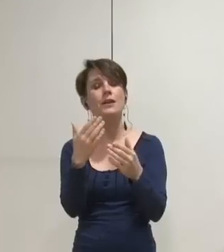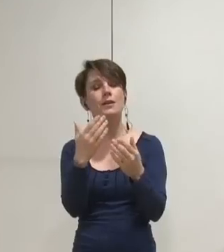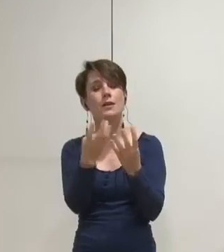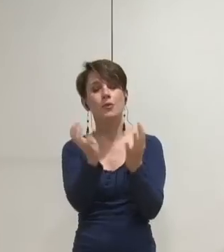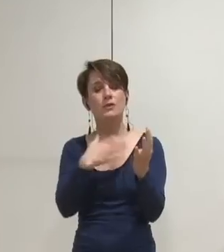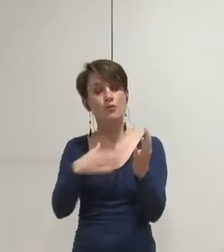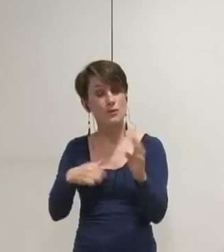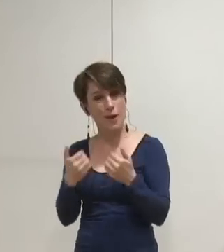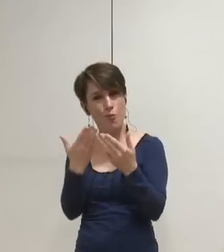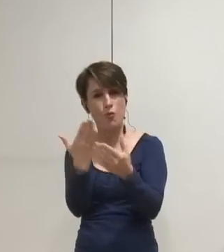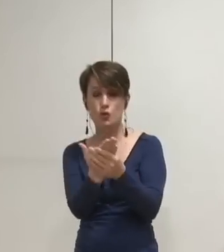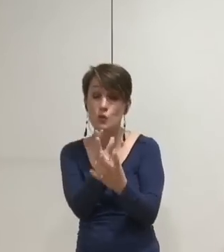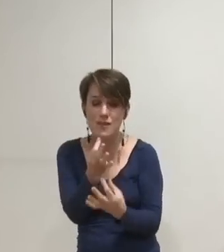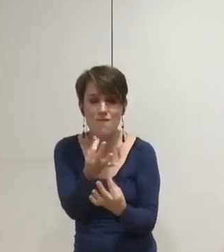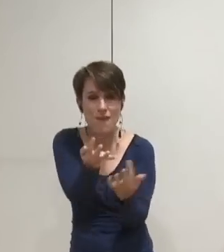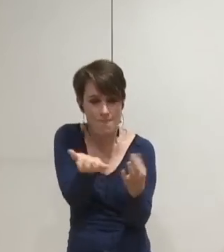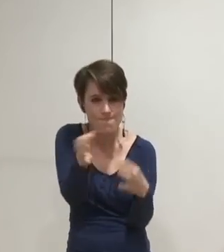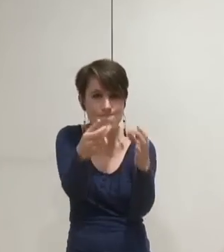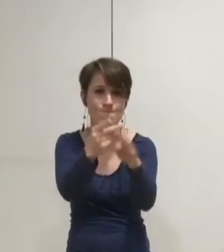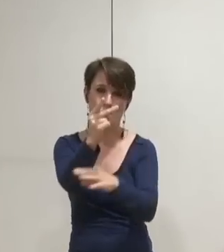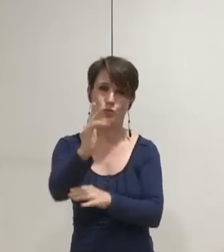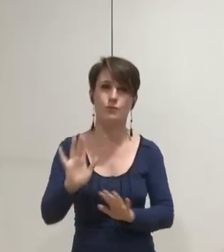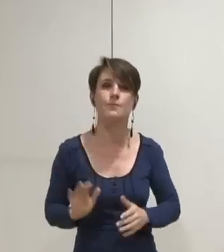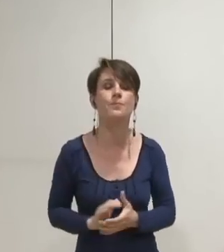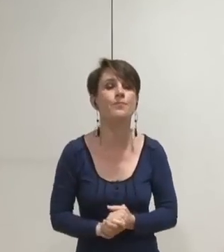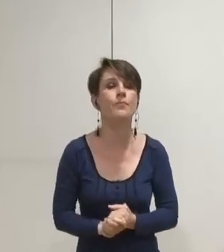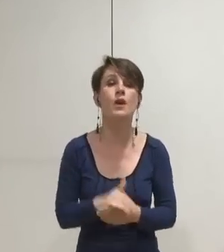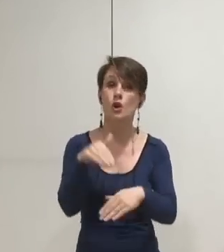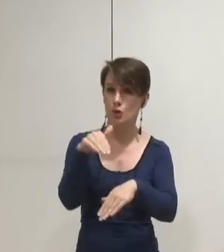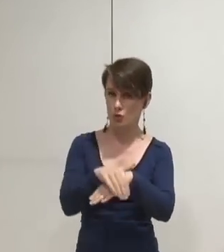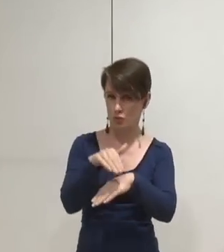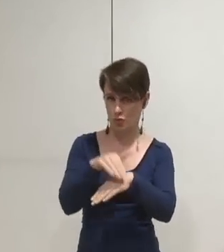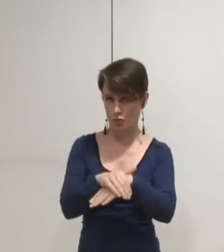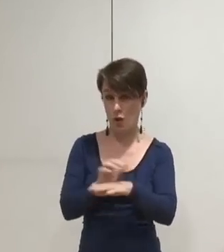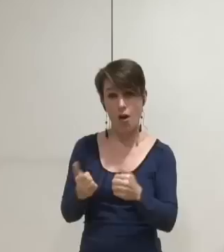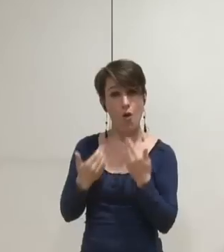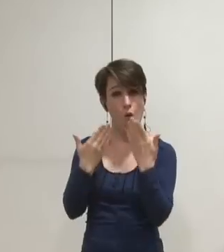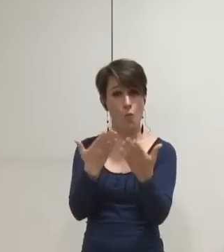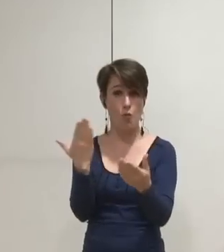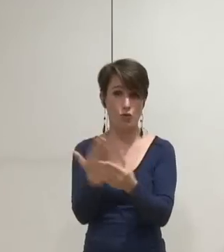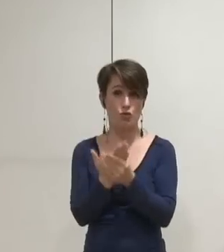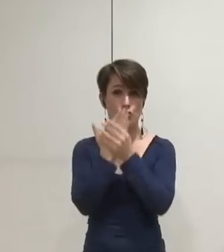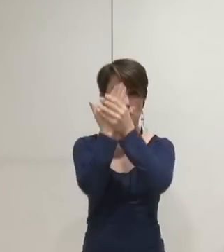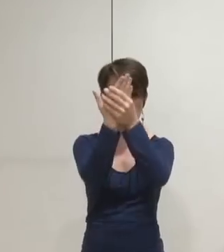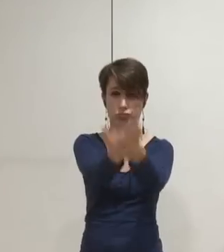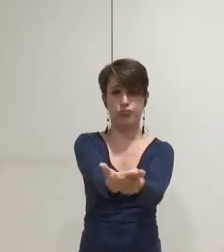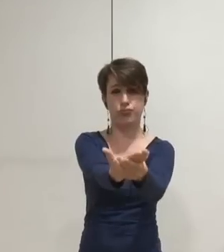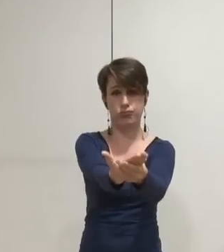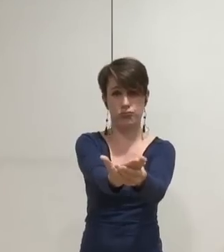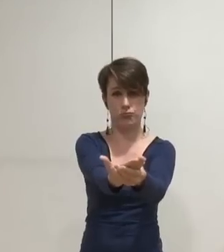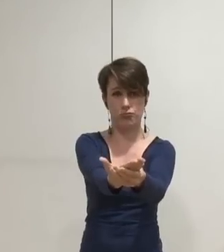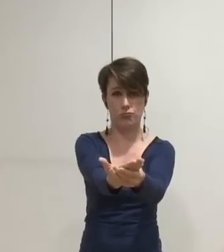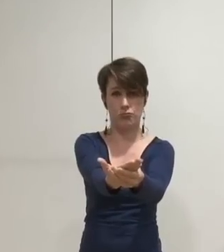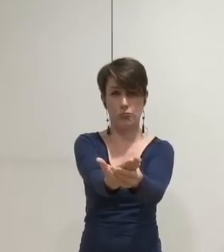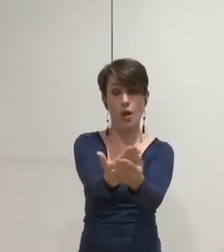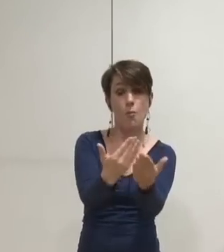municipal la solution que nous présentons ce soir elle est issu des éléments dont nous disposons ici et